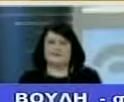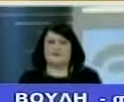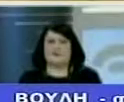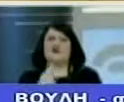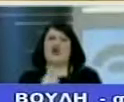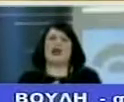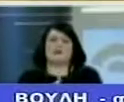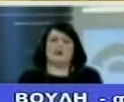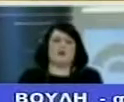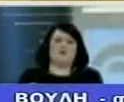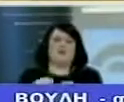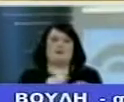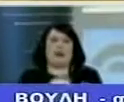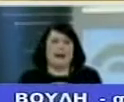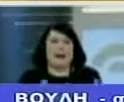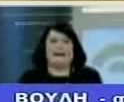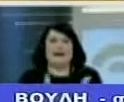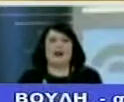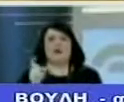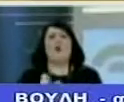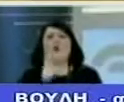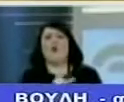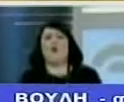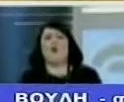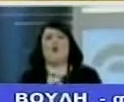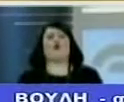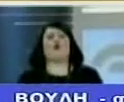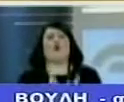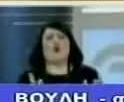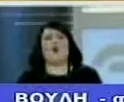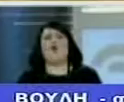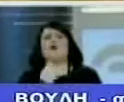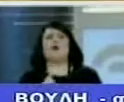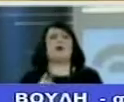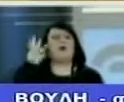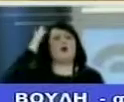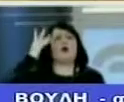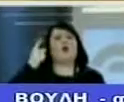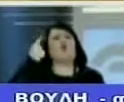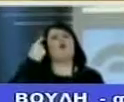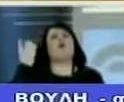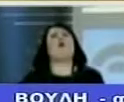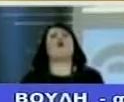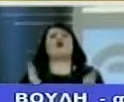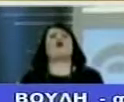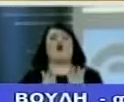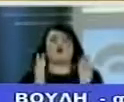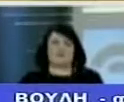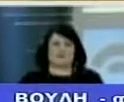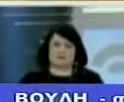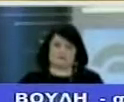ψωμοτήρι, ο κάθε πικραμένος γράφει και ένα δικό του τρελό σενάριο. Τι